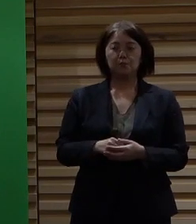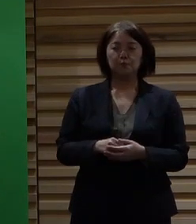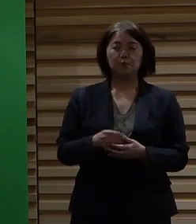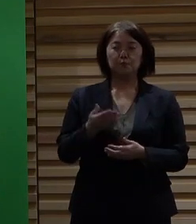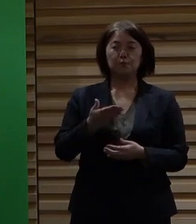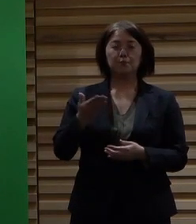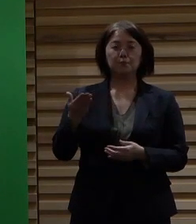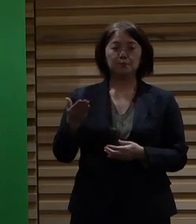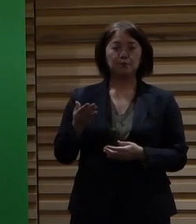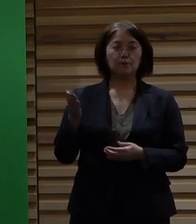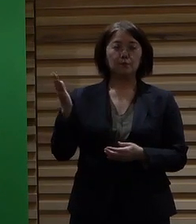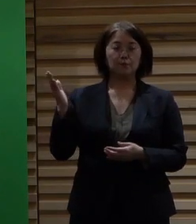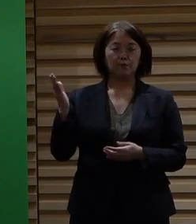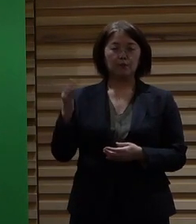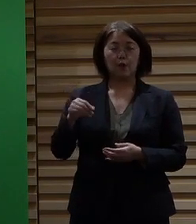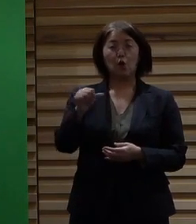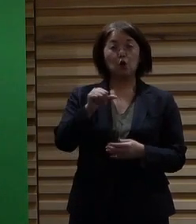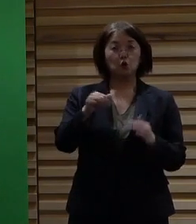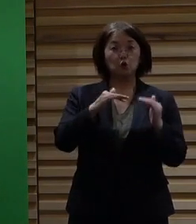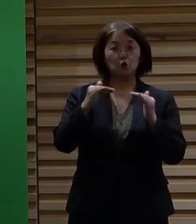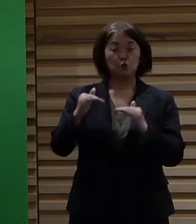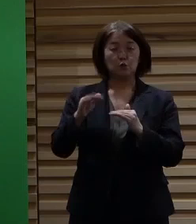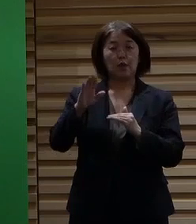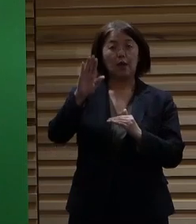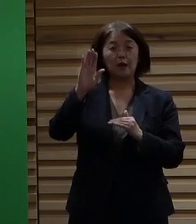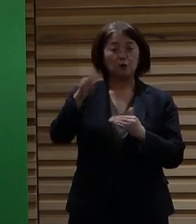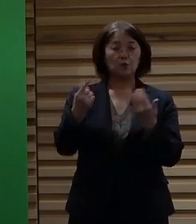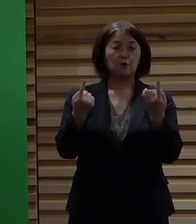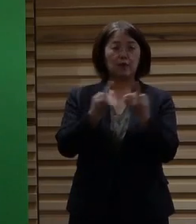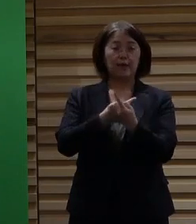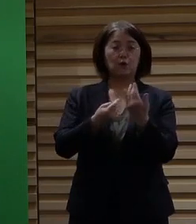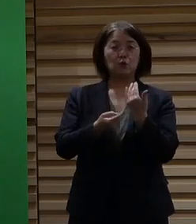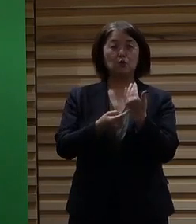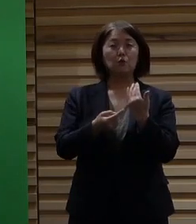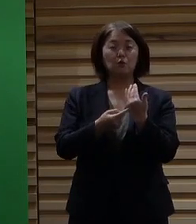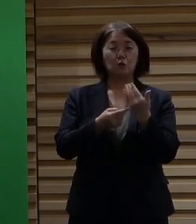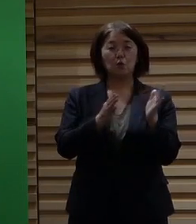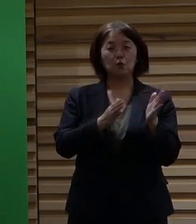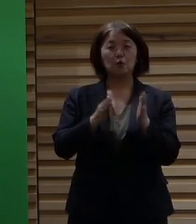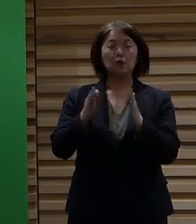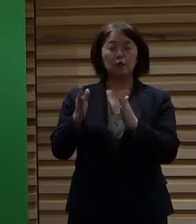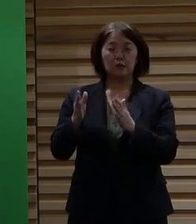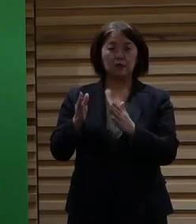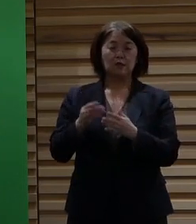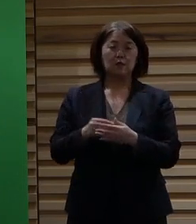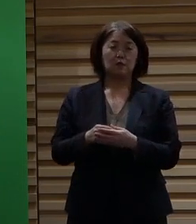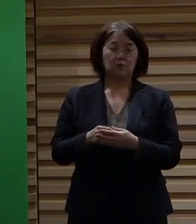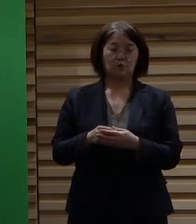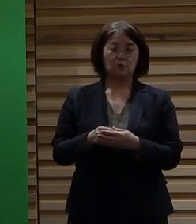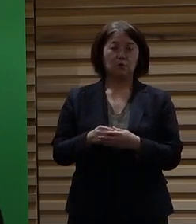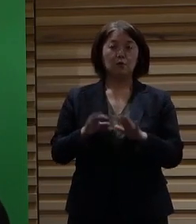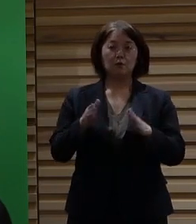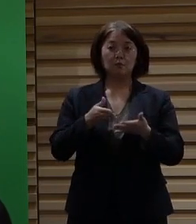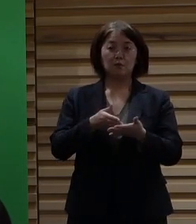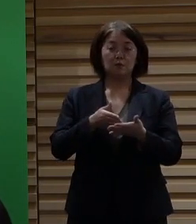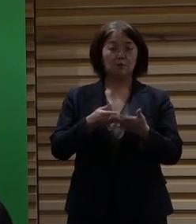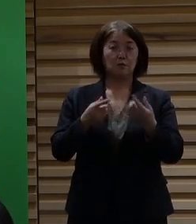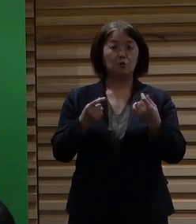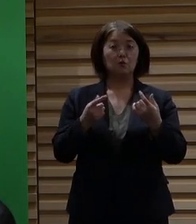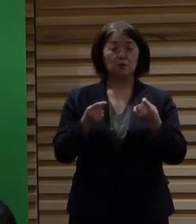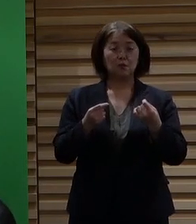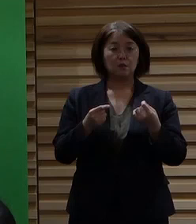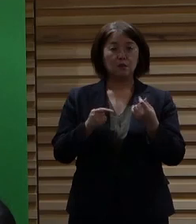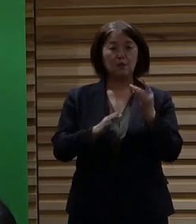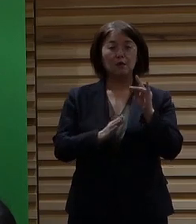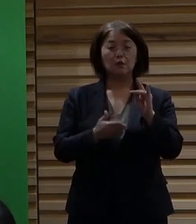次のスライドですが、このスライドは5類移行に伴う主な変更点を整理した一覧となります。今ほど申し上げましたように、基本